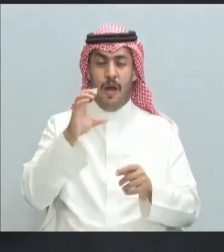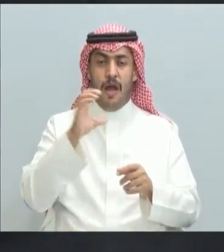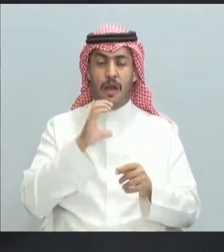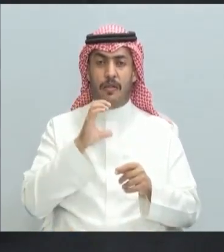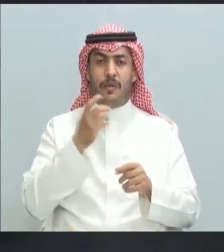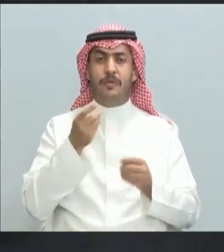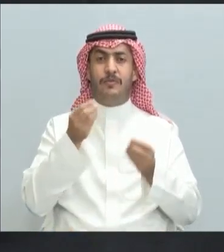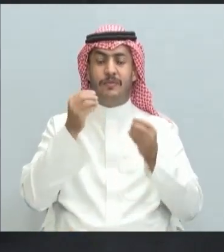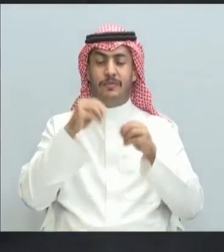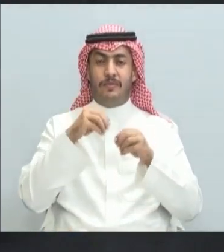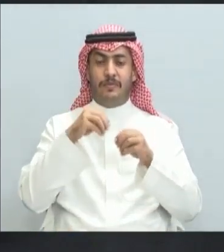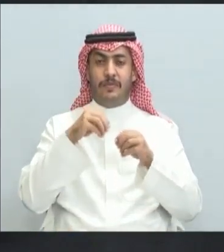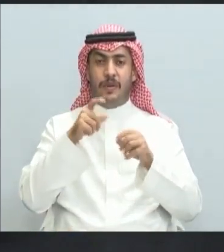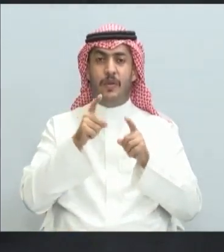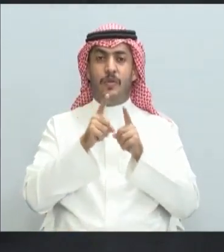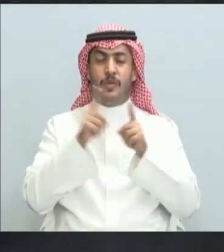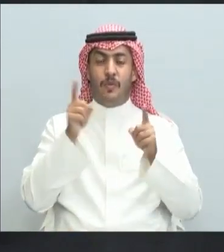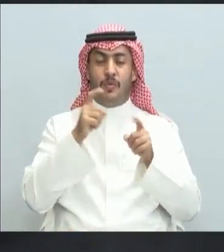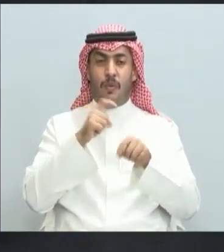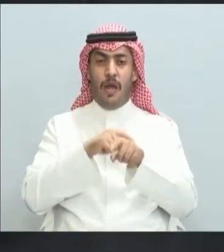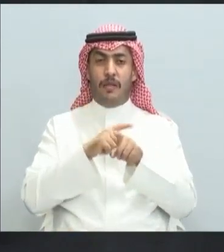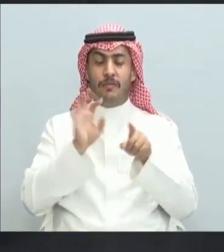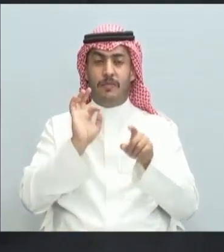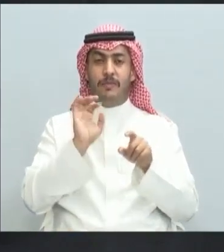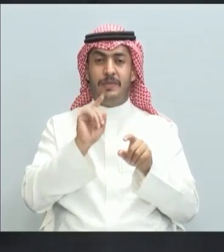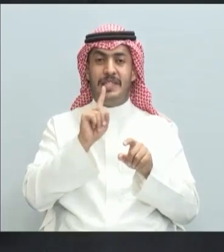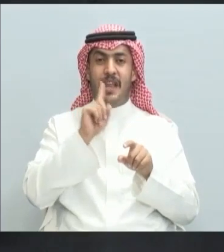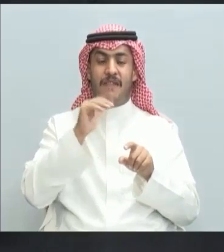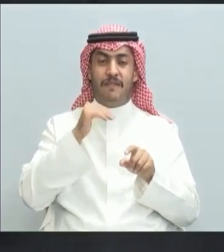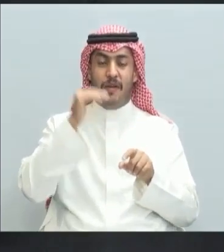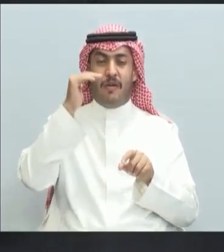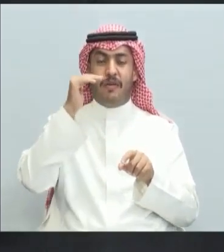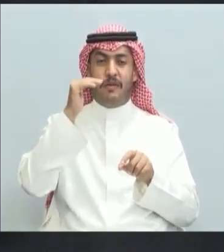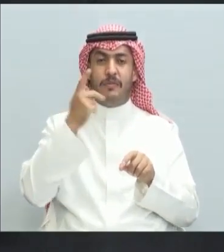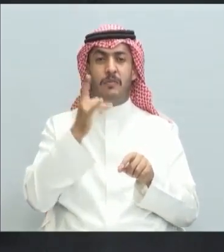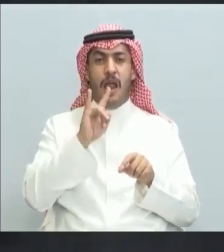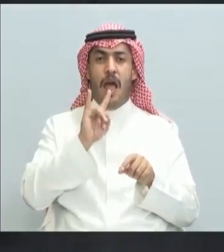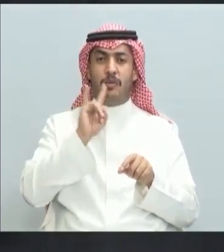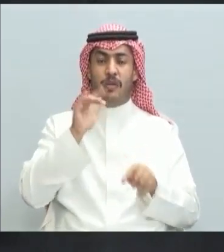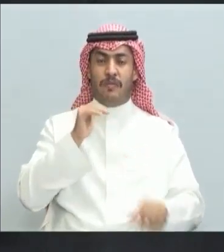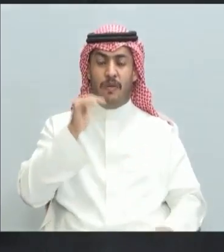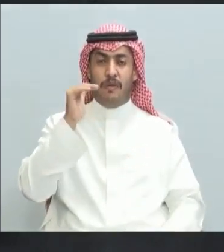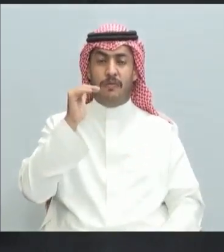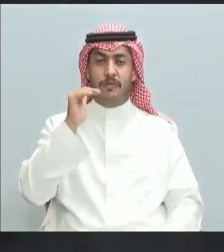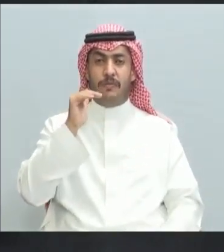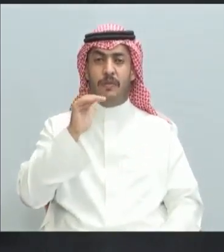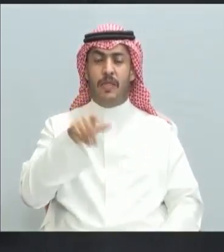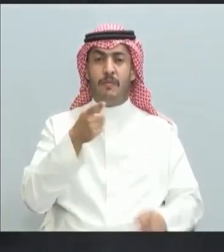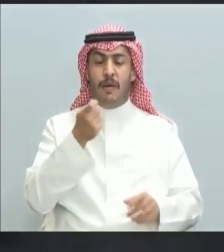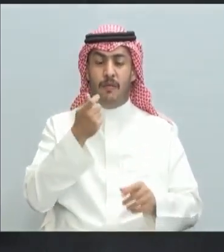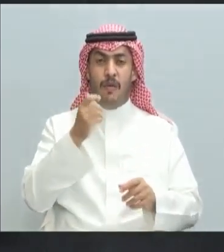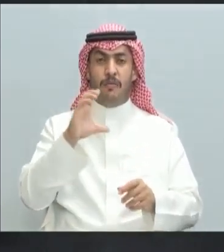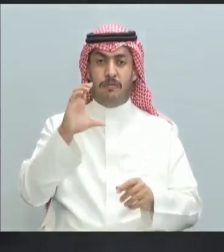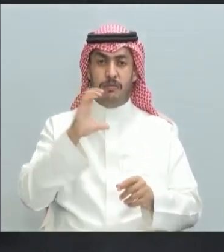او الادات طويله الاجل يعني اكثر من سنه قد تمتد الى عشر سنوات ايضا كان المبلغ